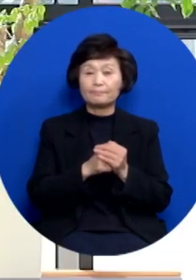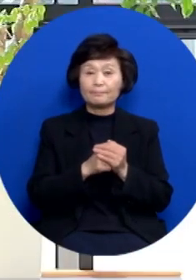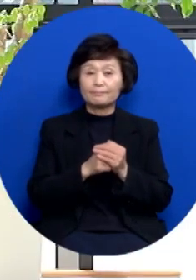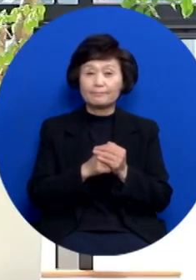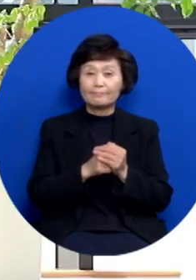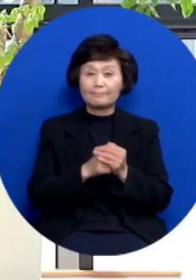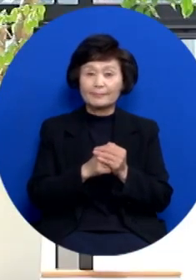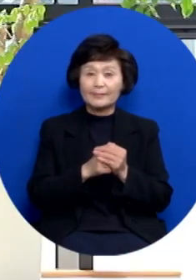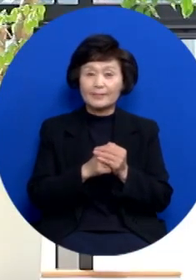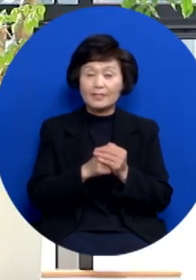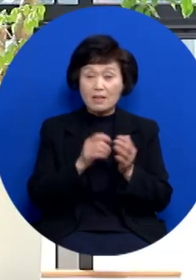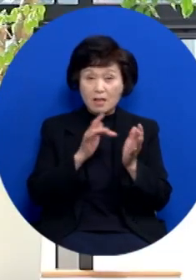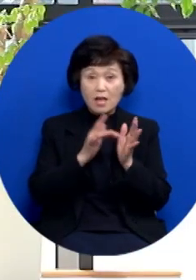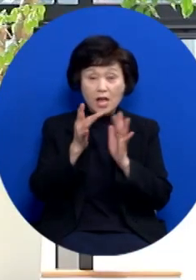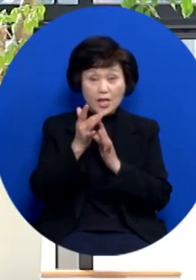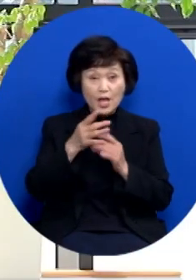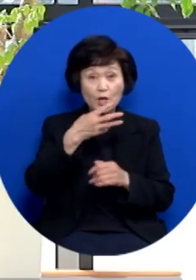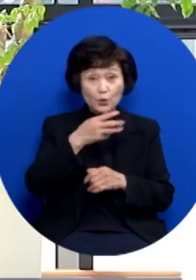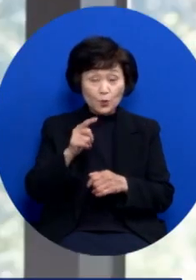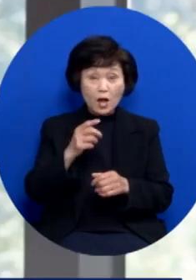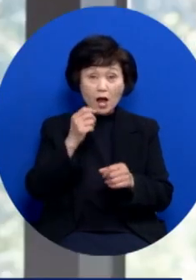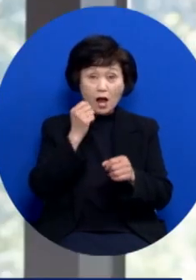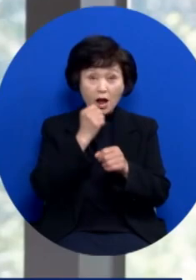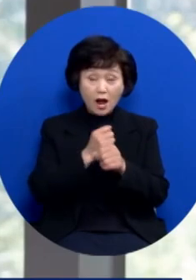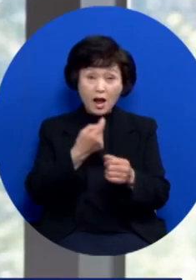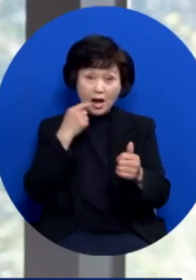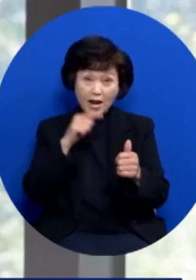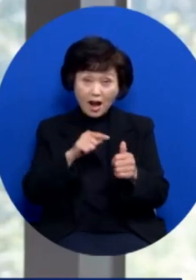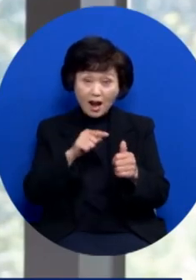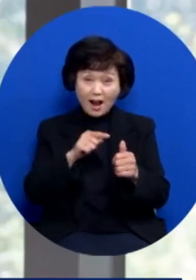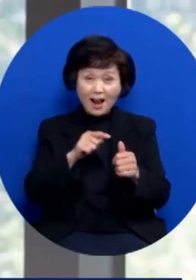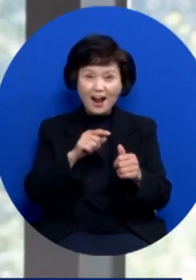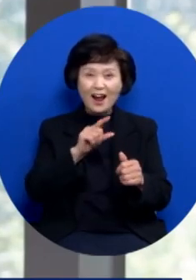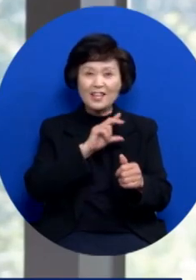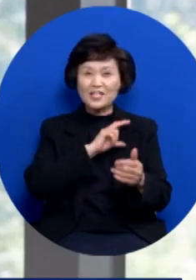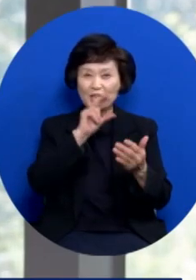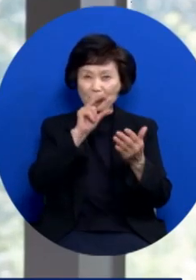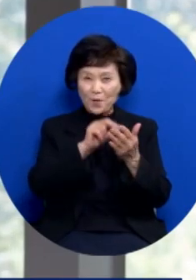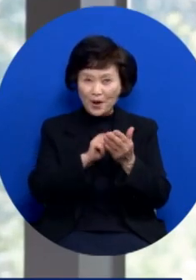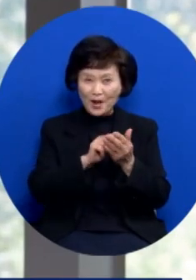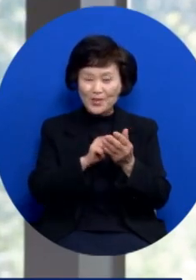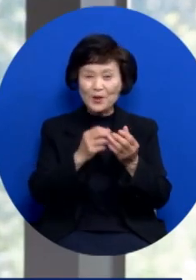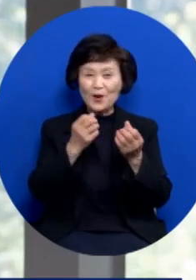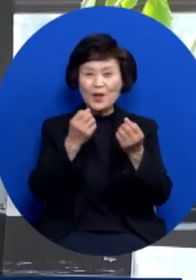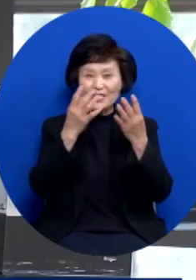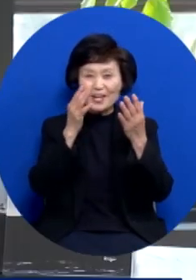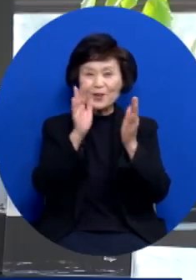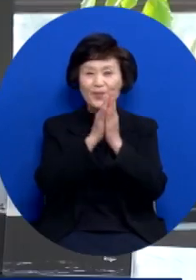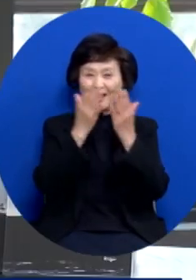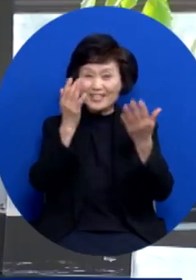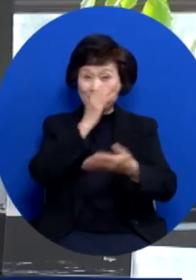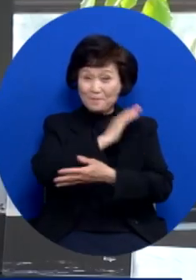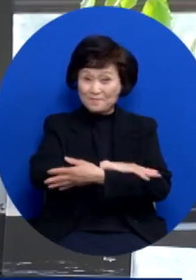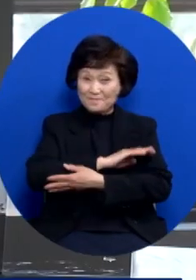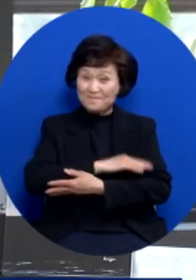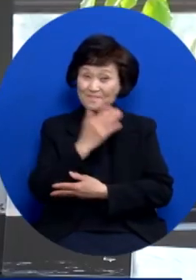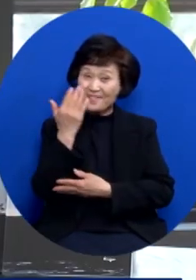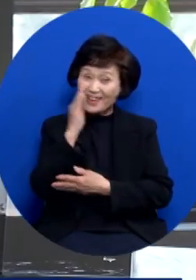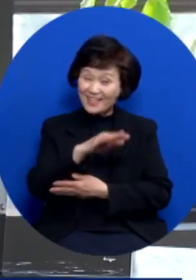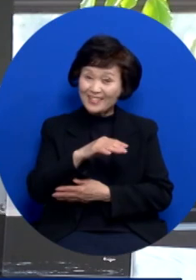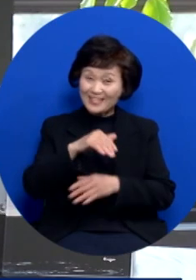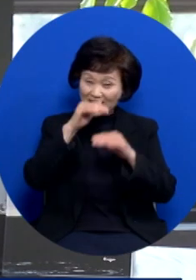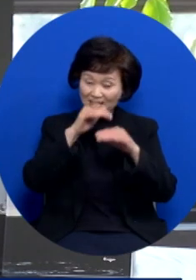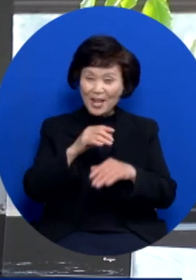네, 예수라 하라에 이어 신간을 또 내셨어요. 어떤 책인지 궁금합니다. 네, 살다가 문득